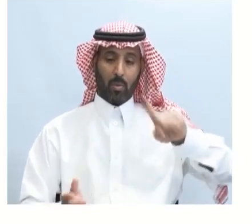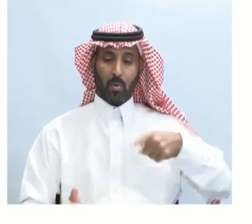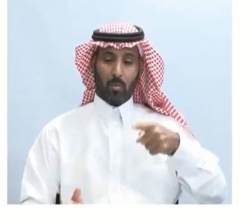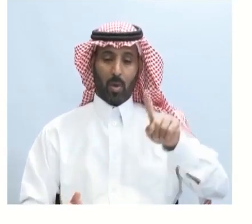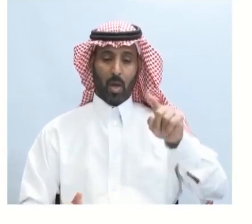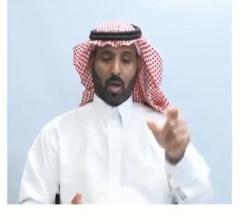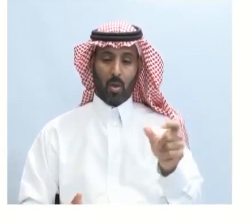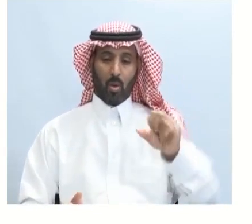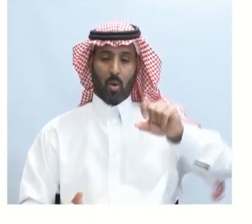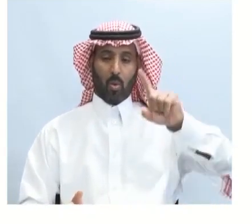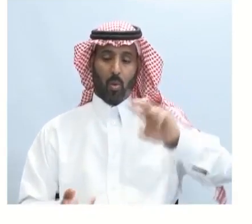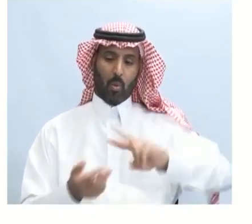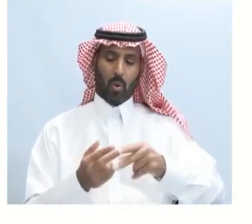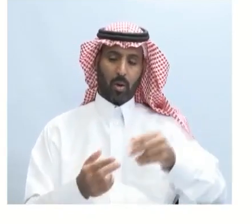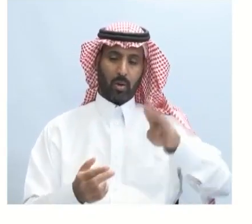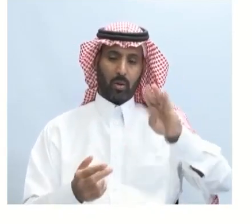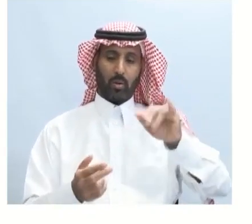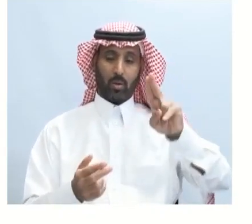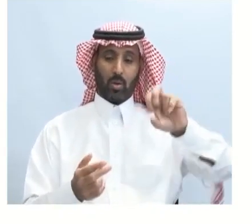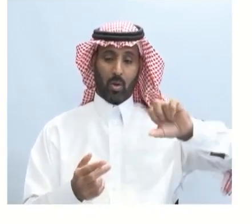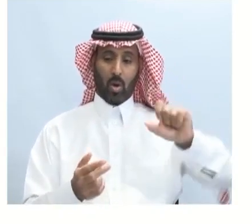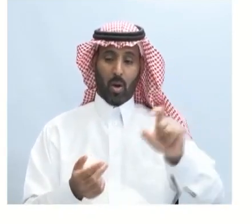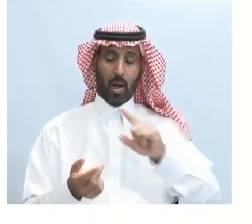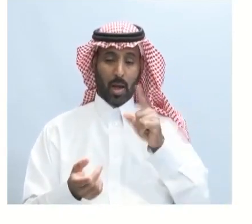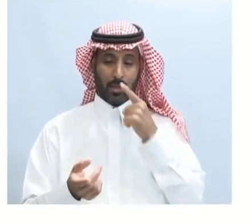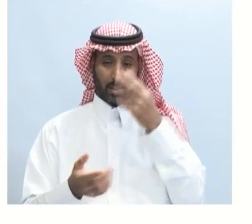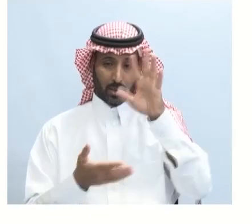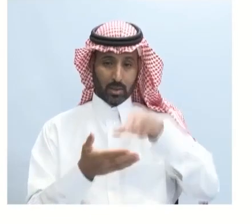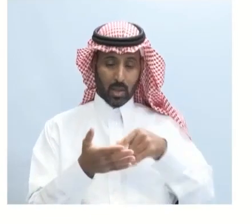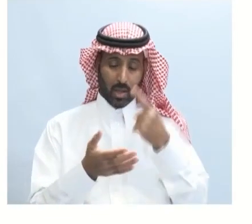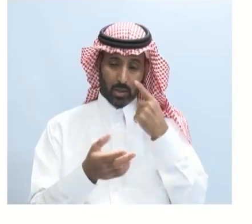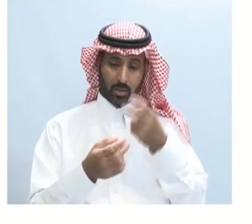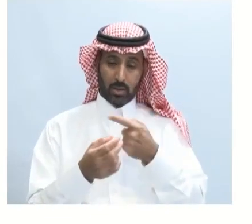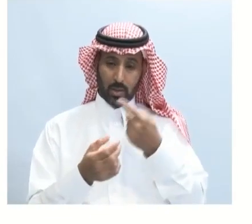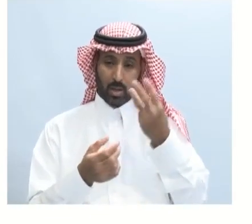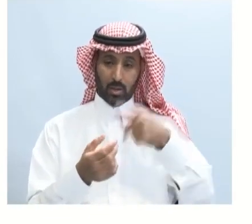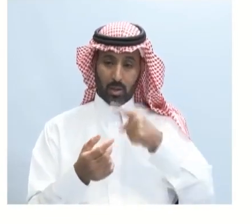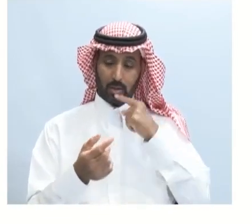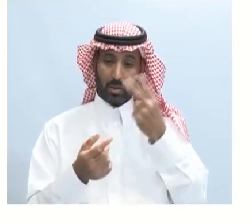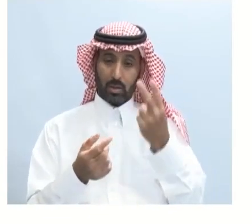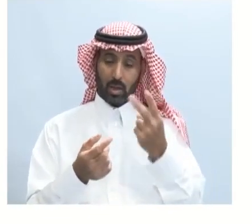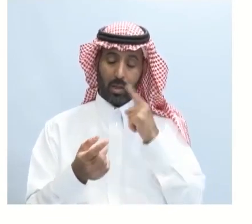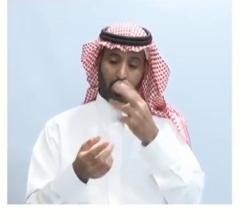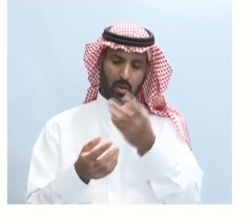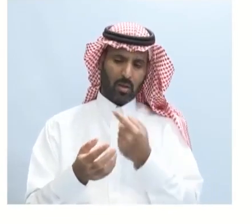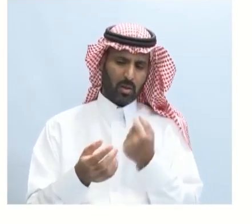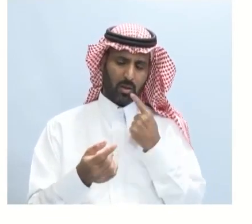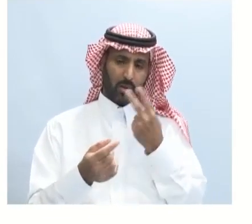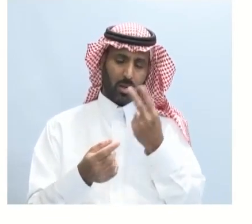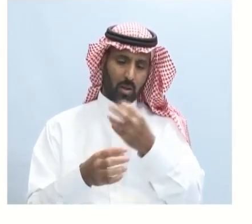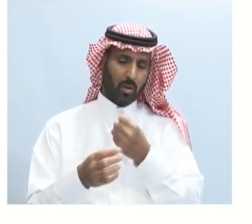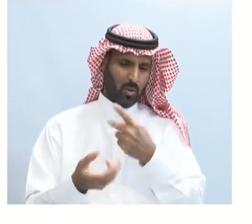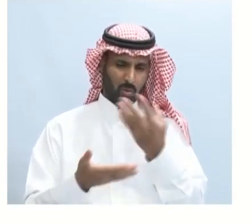وهو وكيتون حدد واستعمل الجدول 13 ا لتحديد ناتجين محتملين عند استمرار اكسده